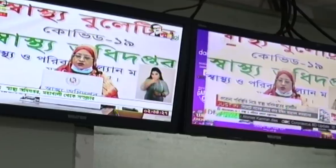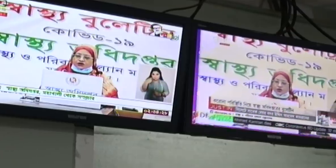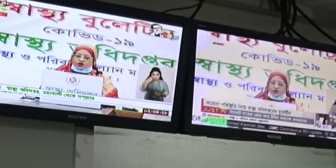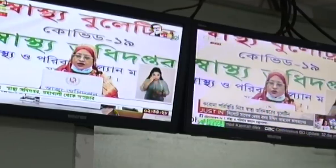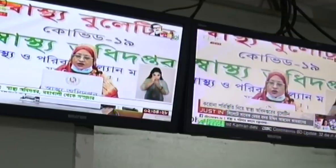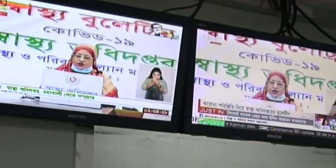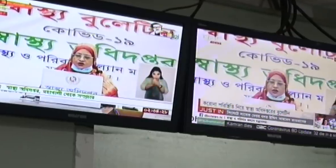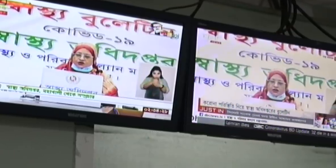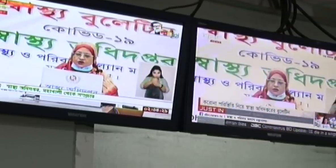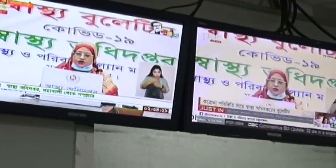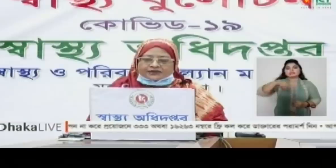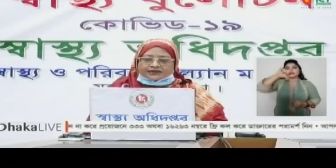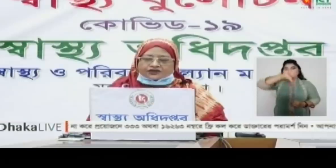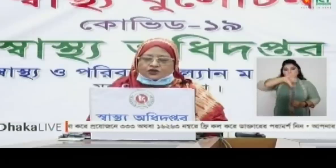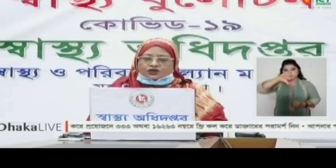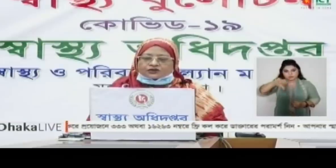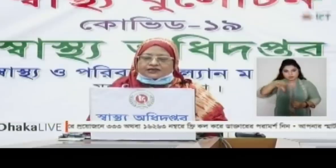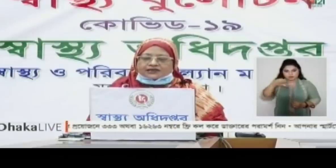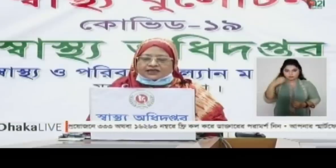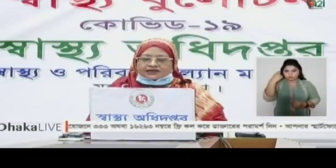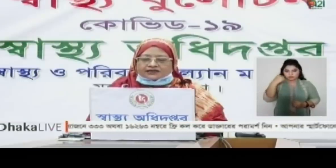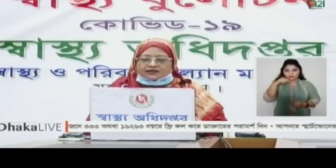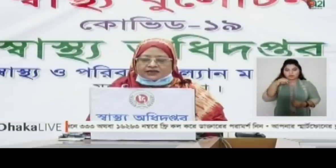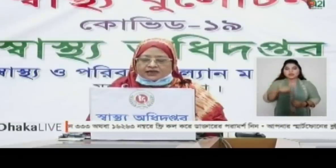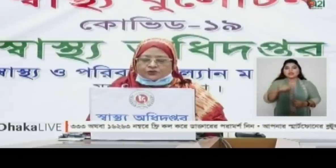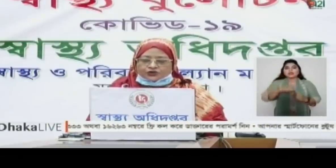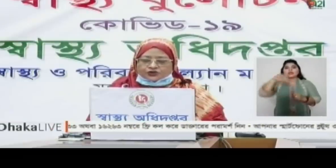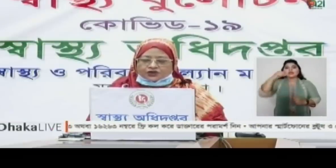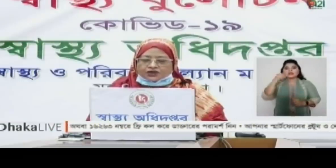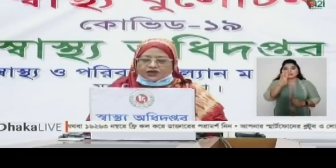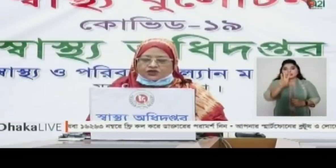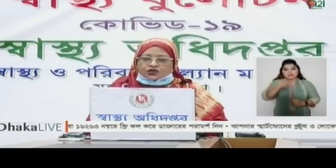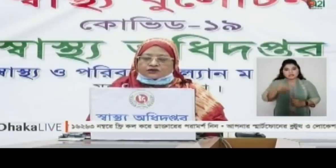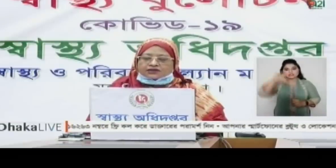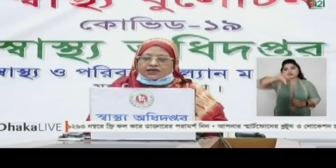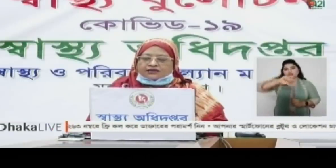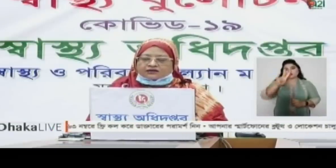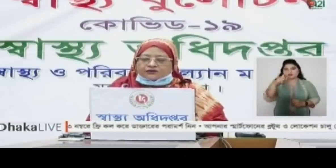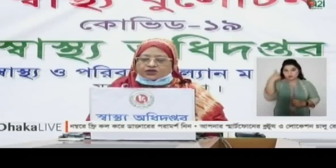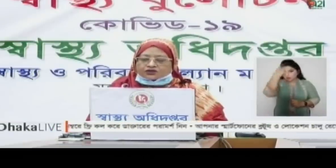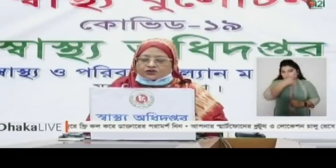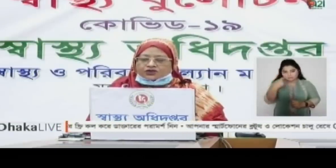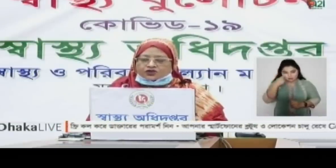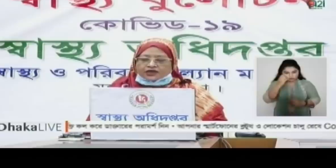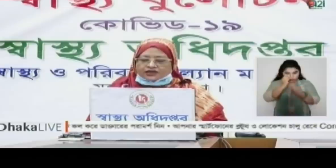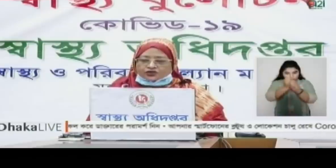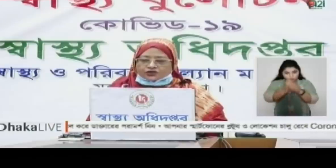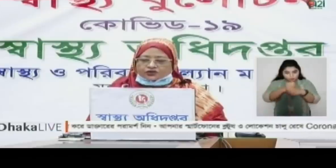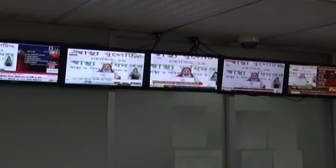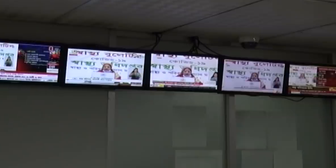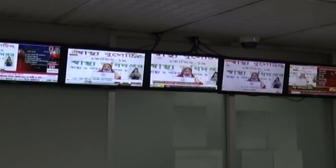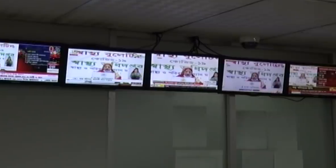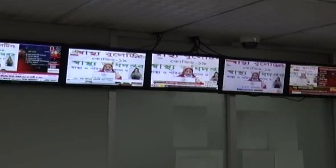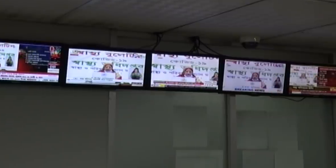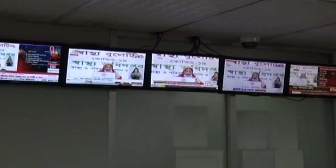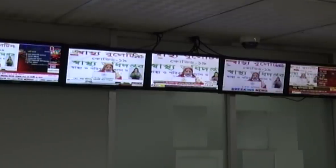হয়েছে 15038টি, তাতে শনাক্ত হয়েছে 3099 জন। শনাক্তের হার 20.61%।